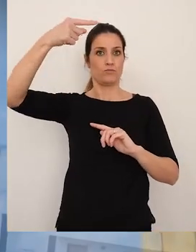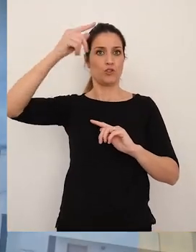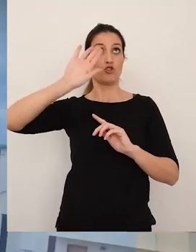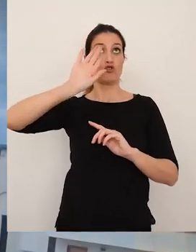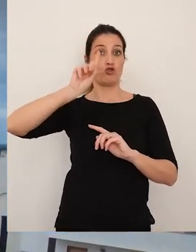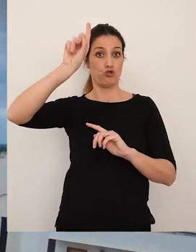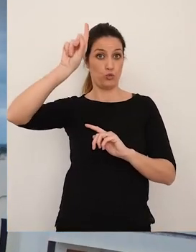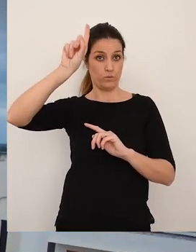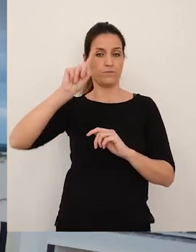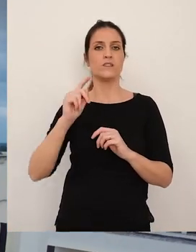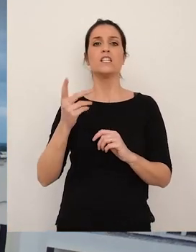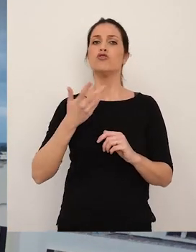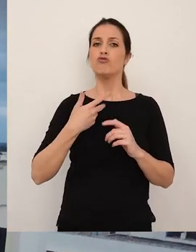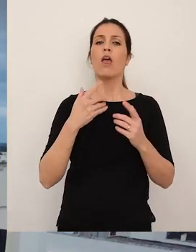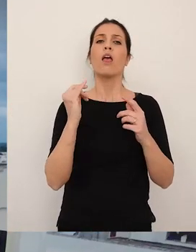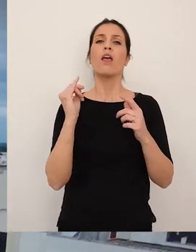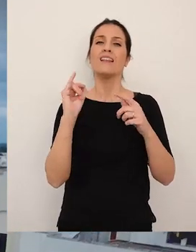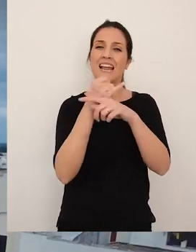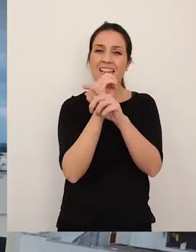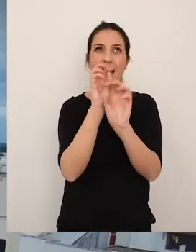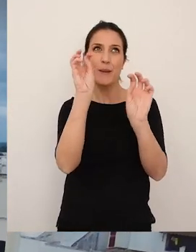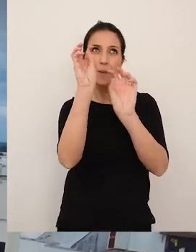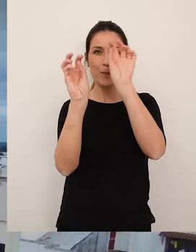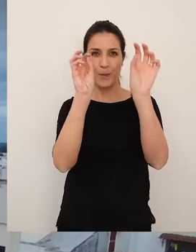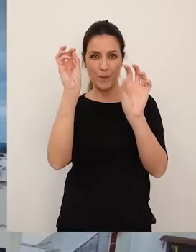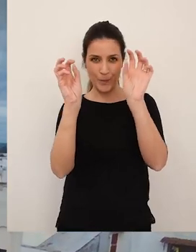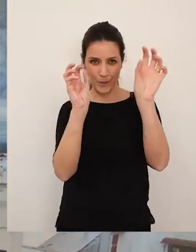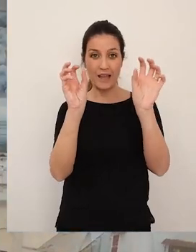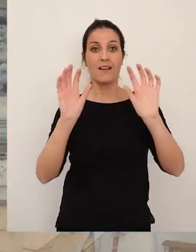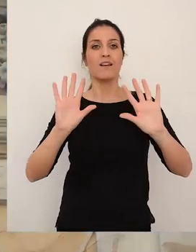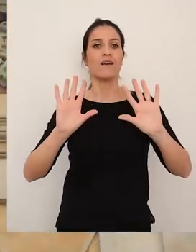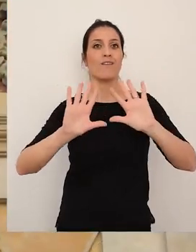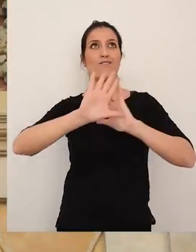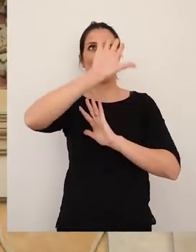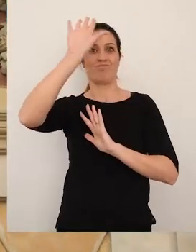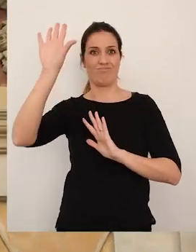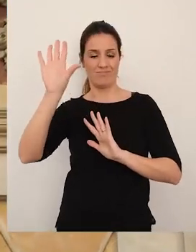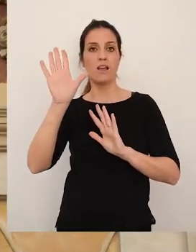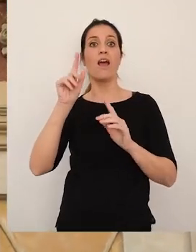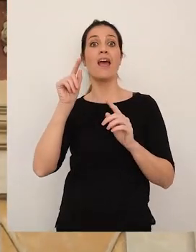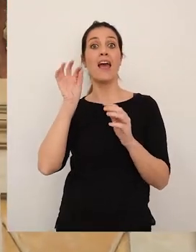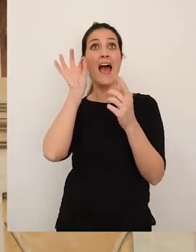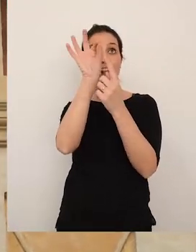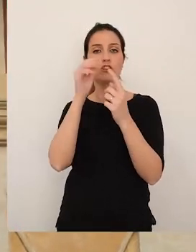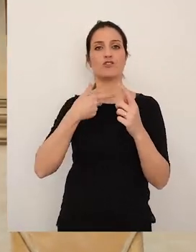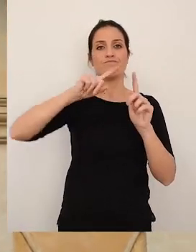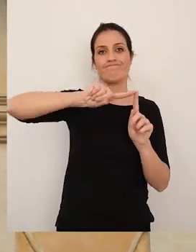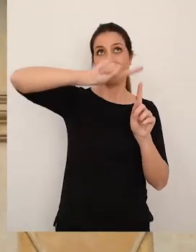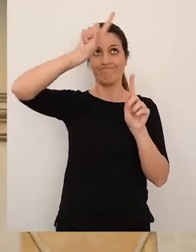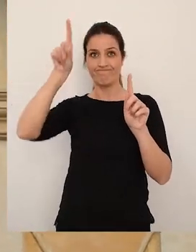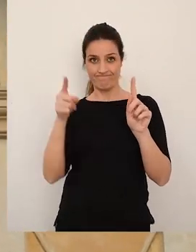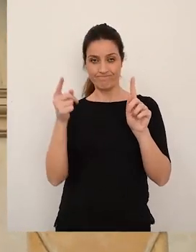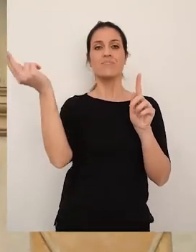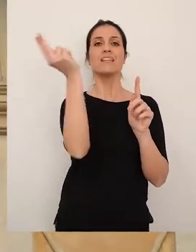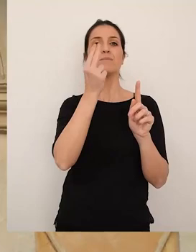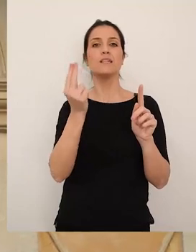Qui elementi decorativi misti fanno da corollario allo sfarzoso frontone, al centro del quale è posizionata una nicchia con il dipinto del